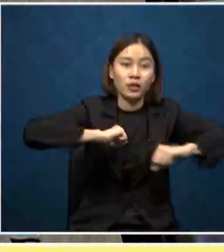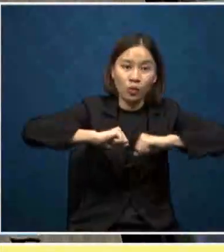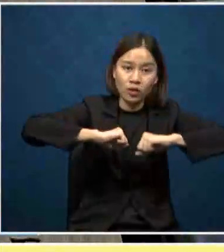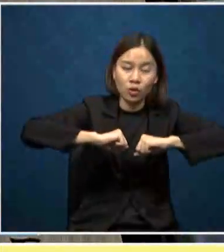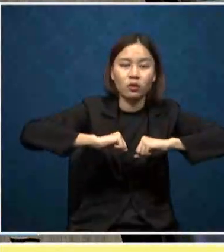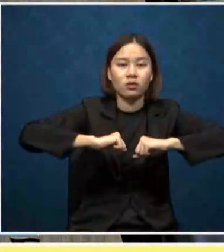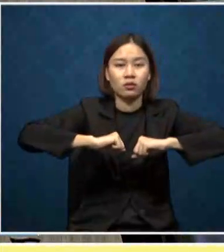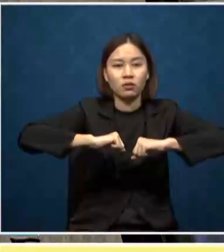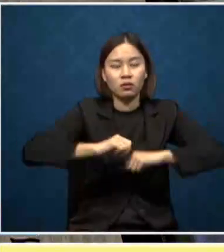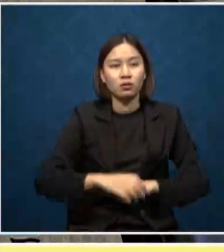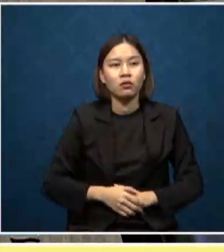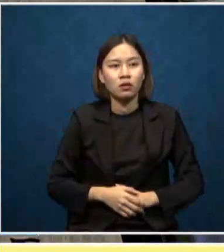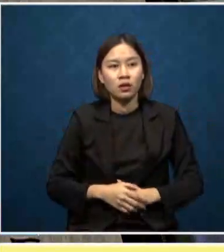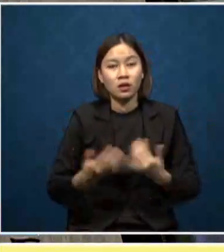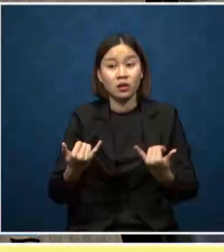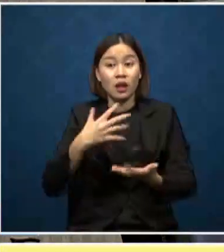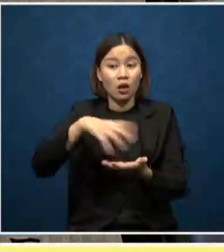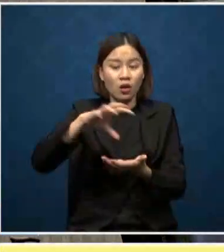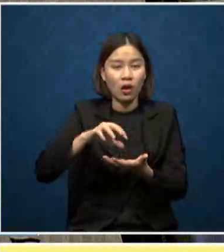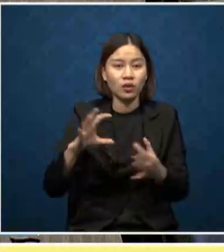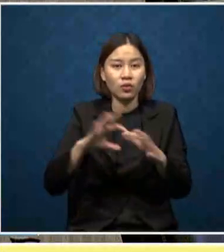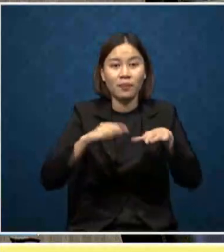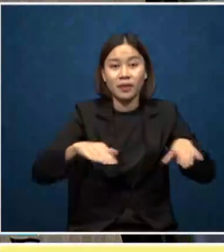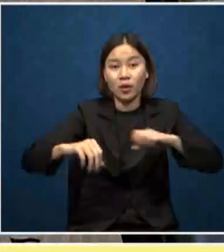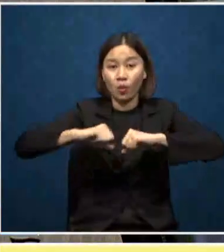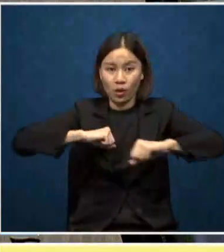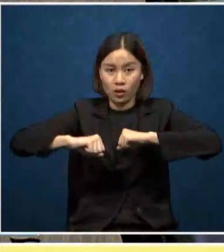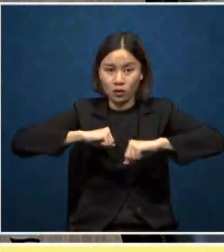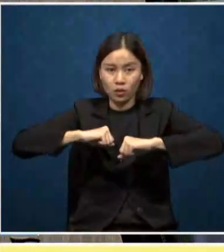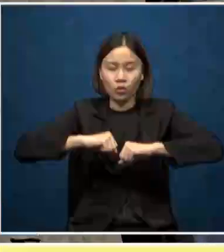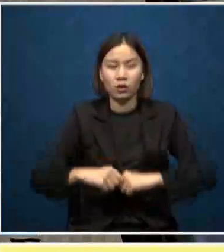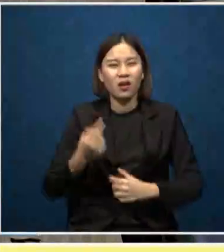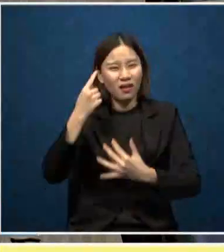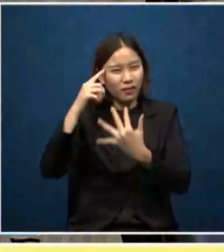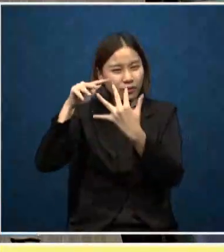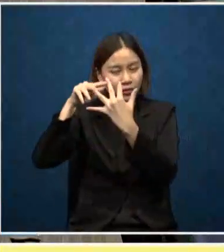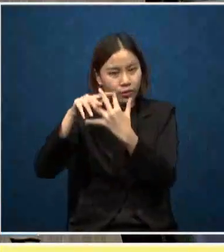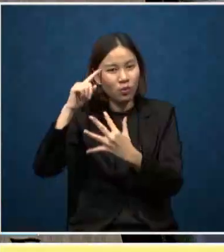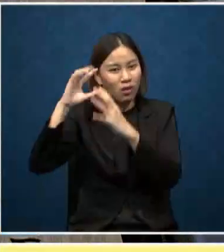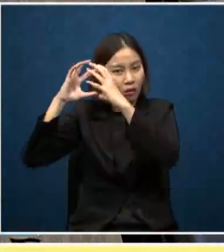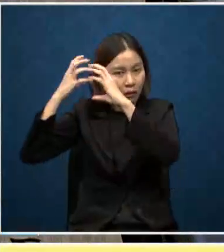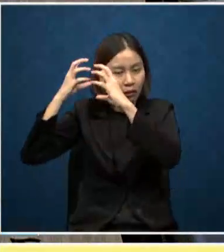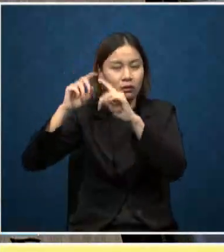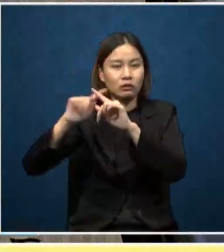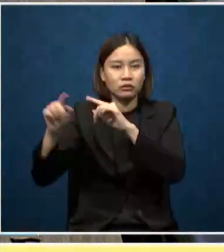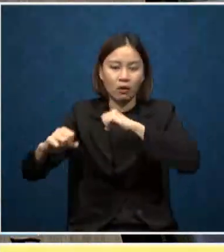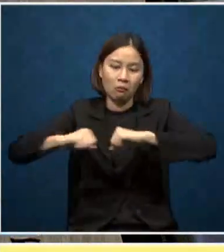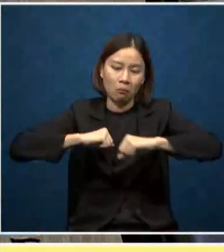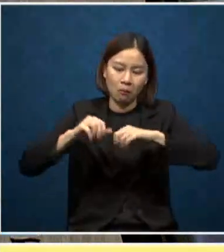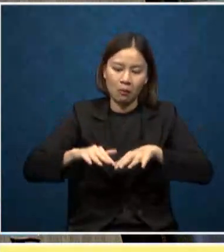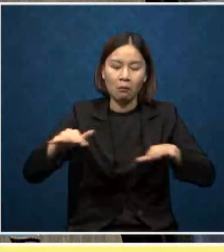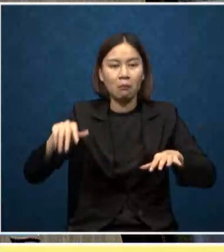วัยรุ่นที่เราพูดกันมานี่คือวัยรุ่นเพราะฉะนั้นสุขภาพจิตเด็กเยาวชนวัยรุ่น